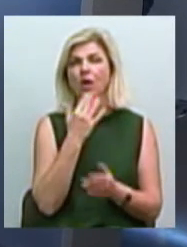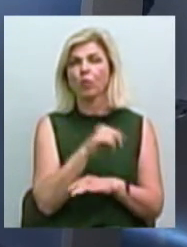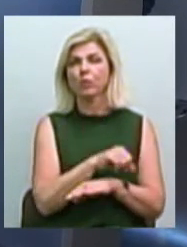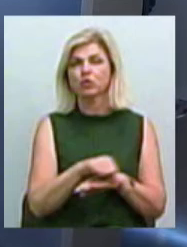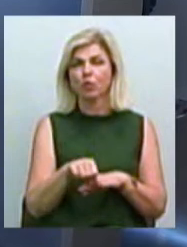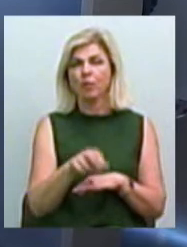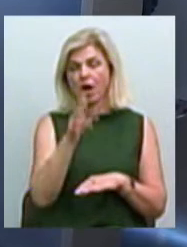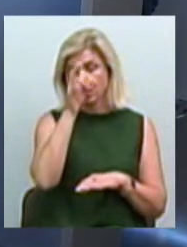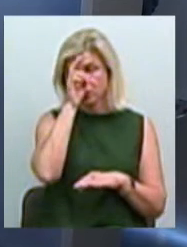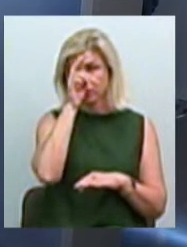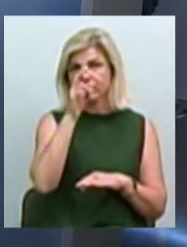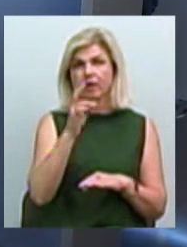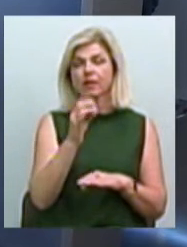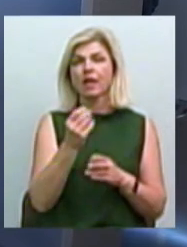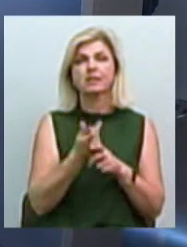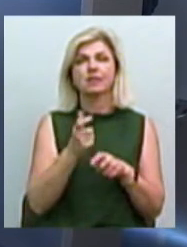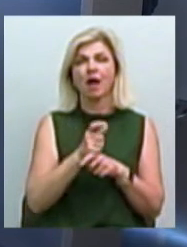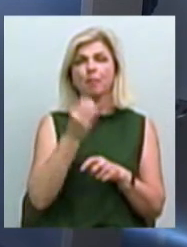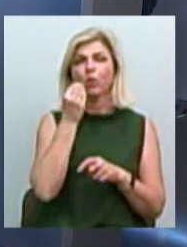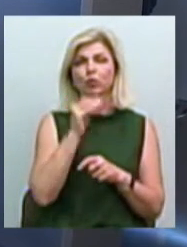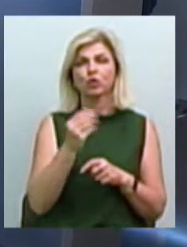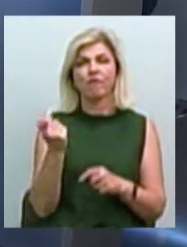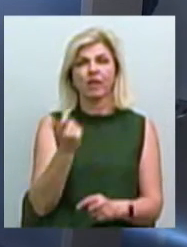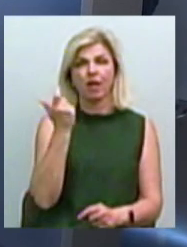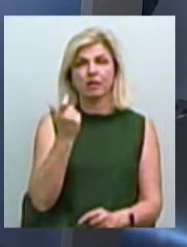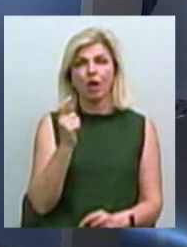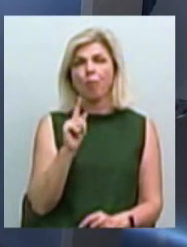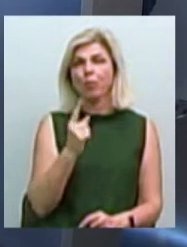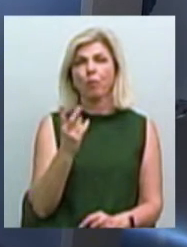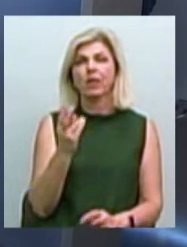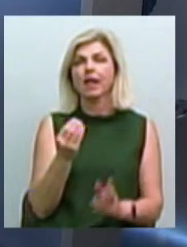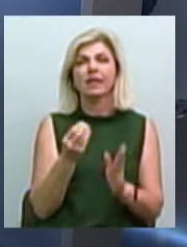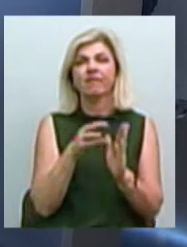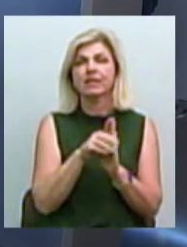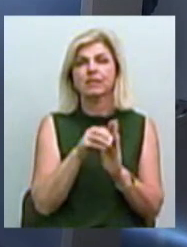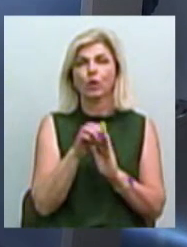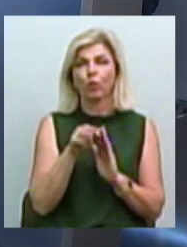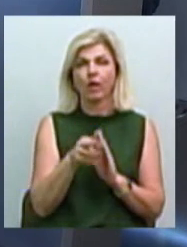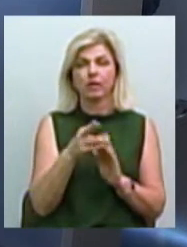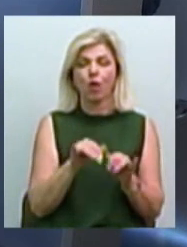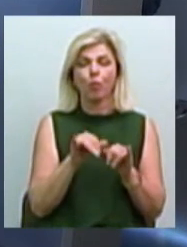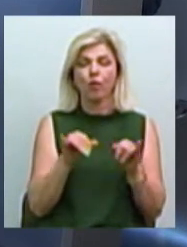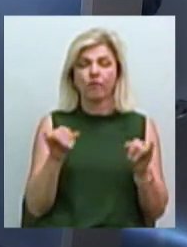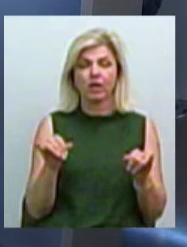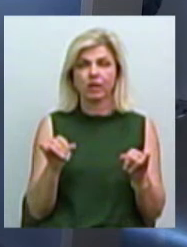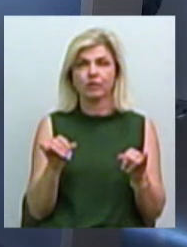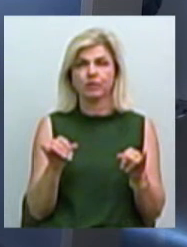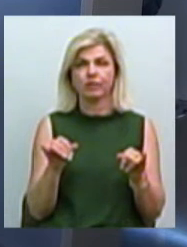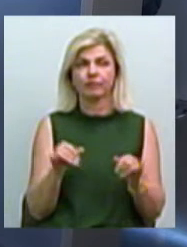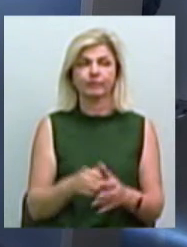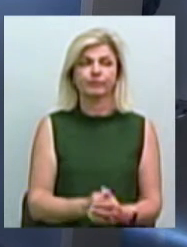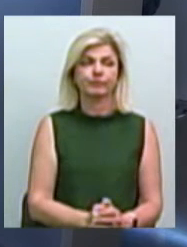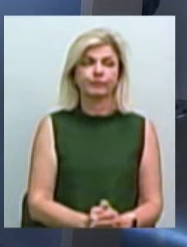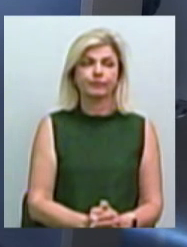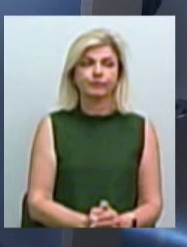данной ситуации не самый лучший владелец, потому что оно не инвестирует для пополнения станочного парка в нужном